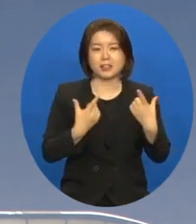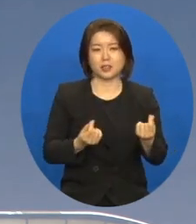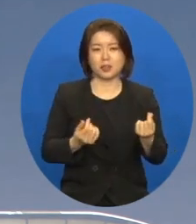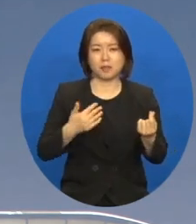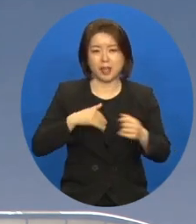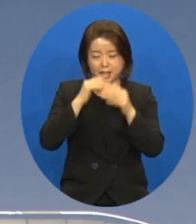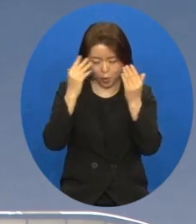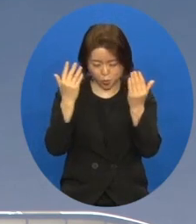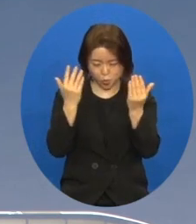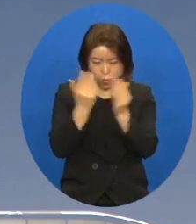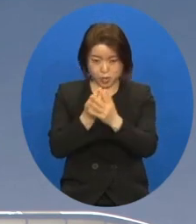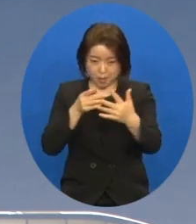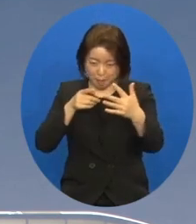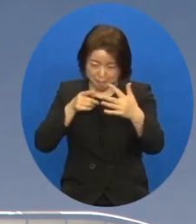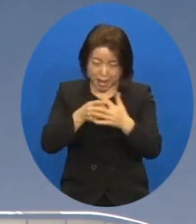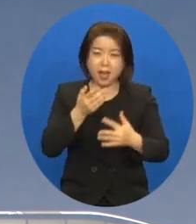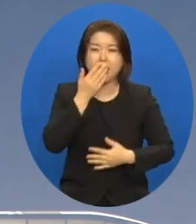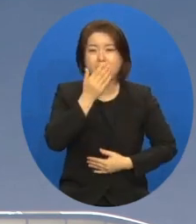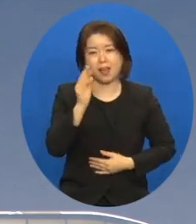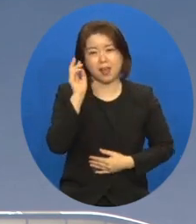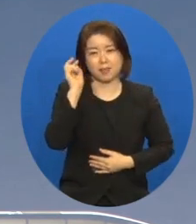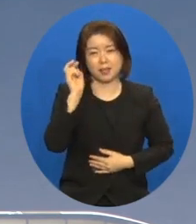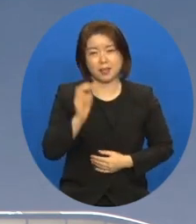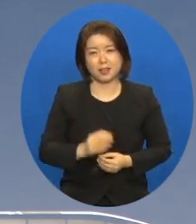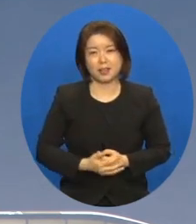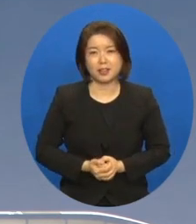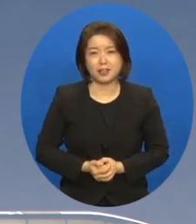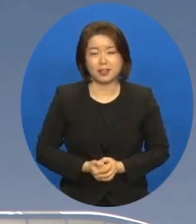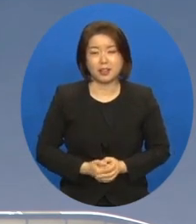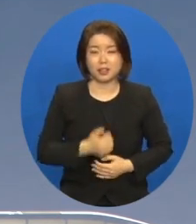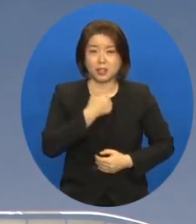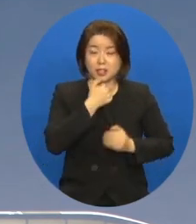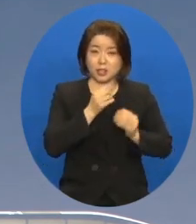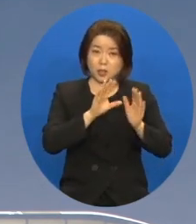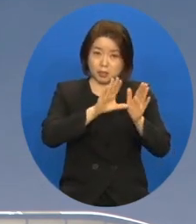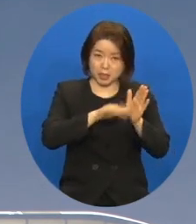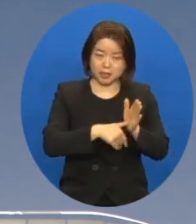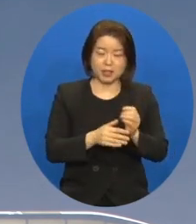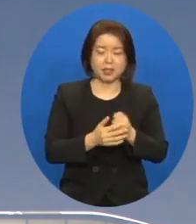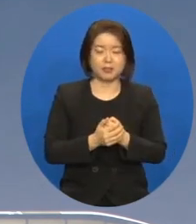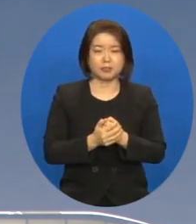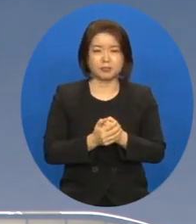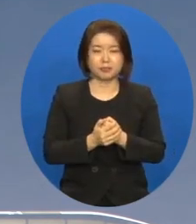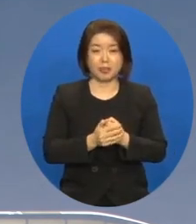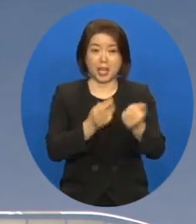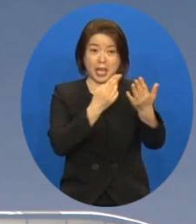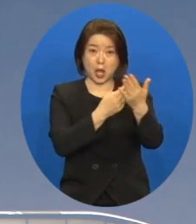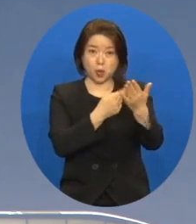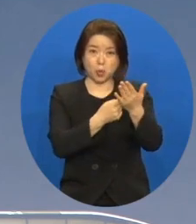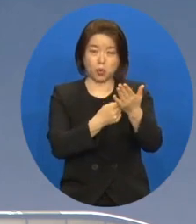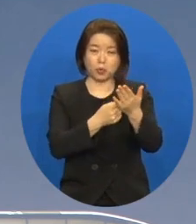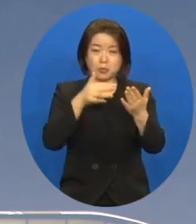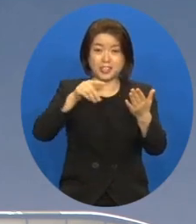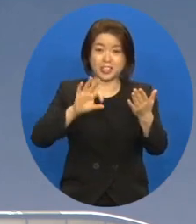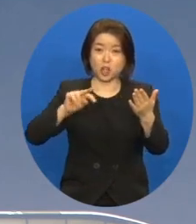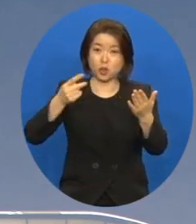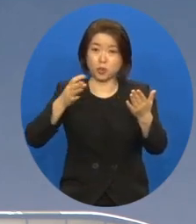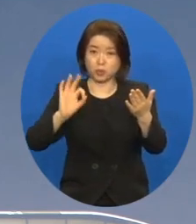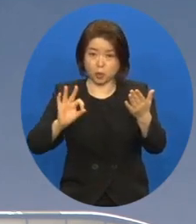내가 온전히 알게 될 것입니다. 로마 시대, 그때 당시 로마 시대의 거울은 청동